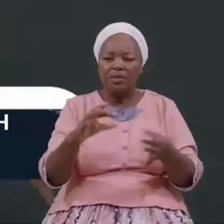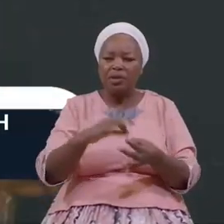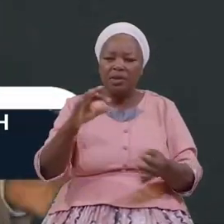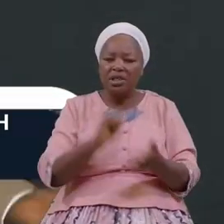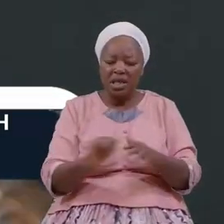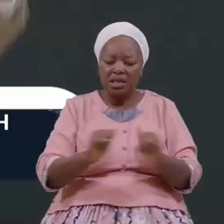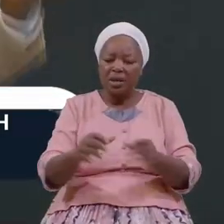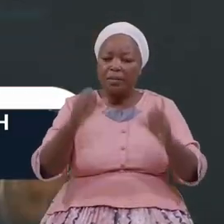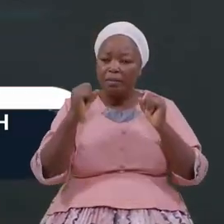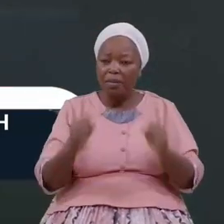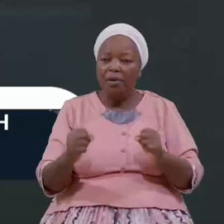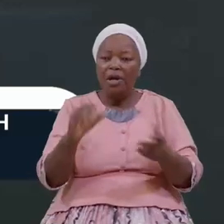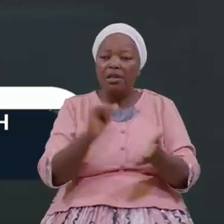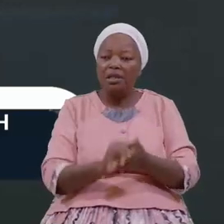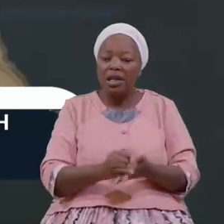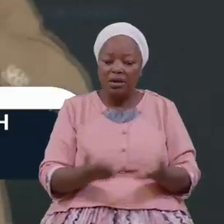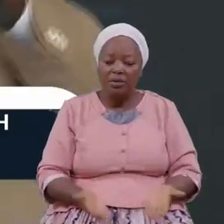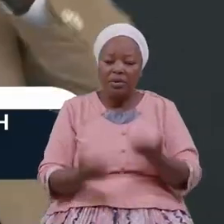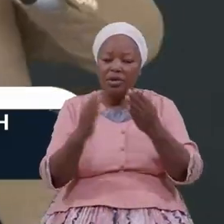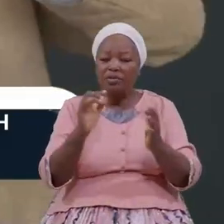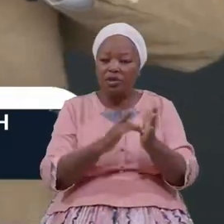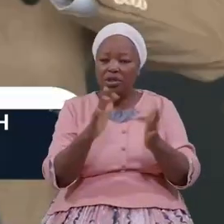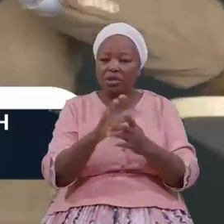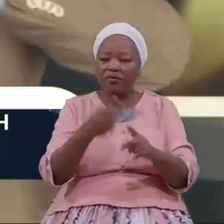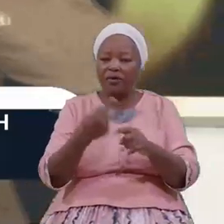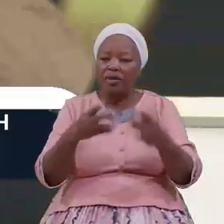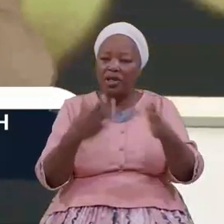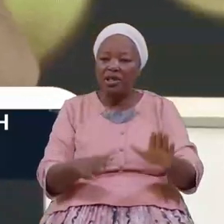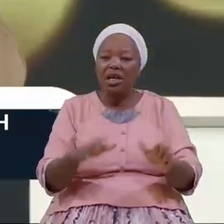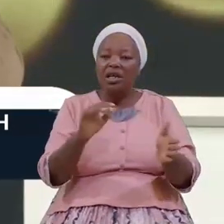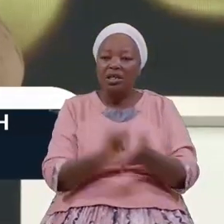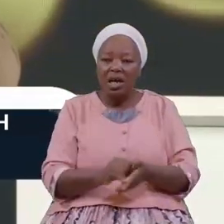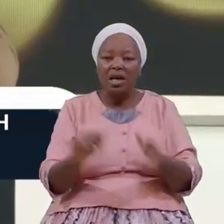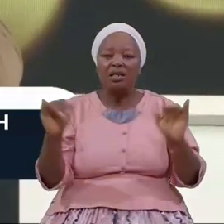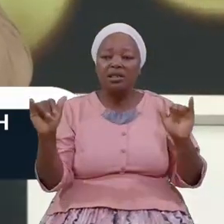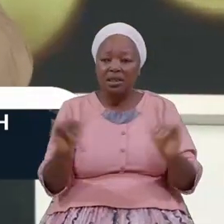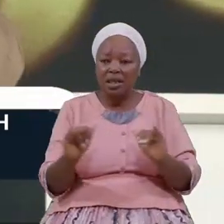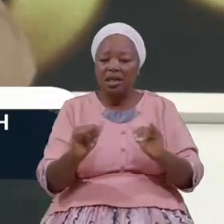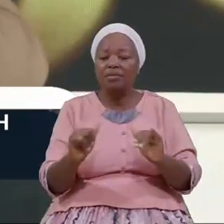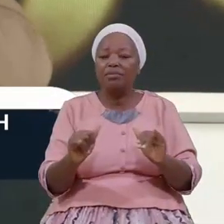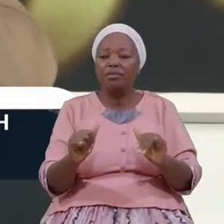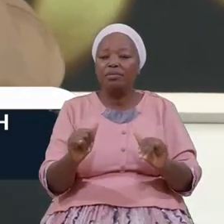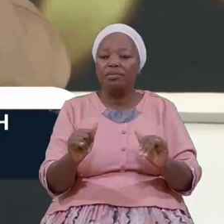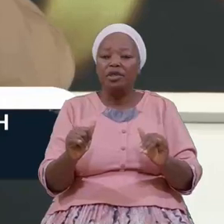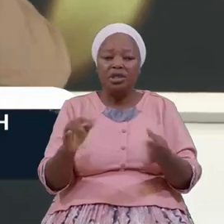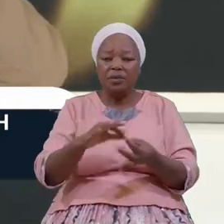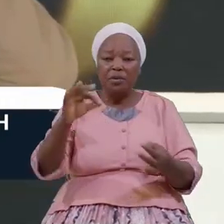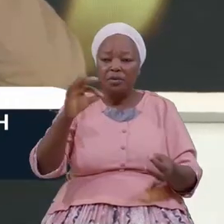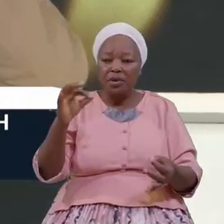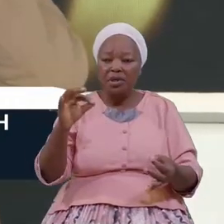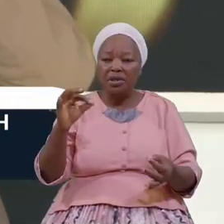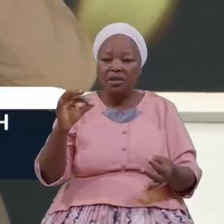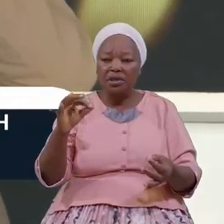même puissance qui a ressuscité Jésus d'entre les morts. Ce même